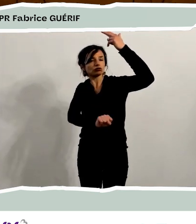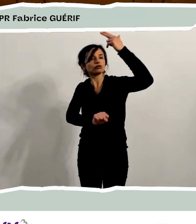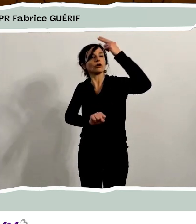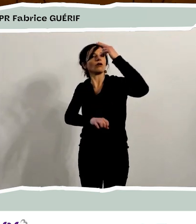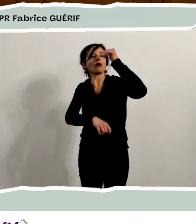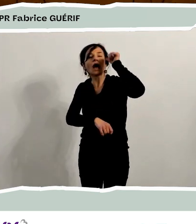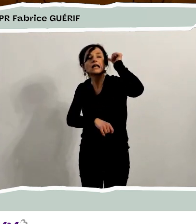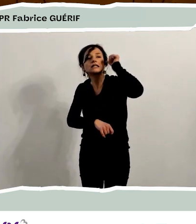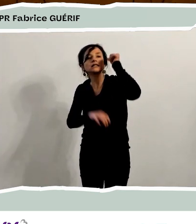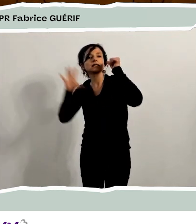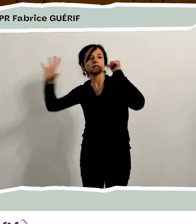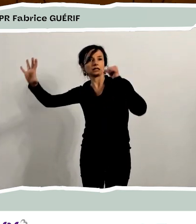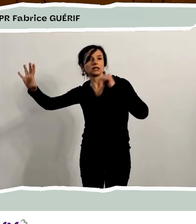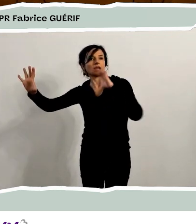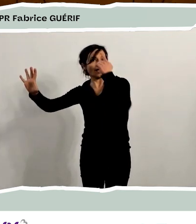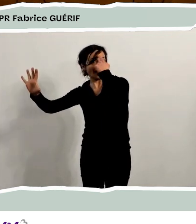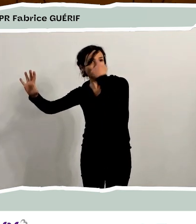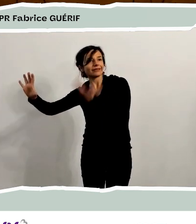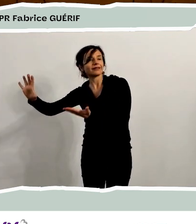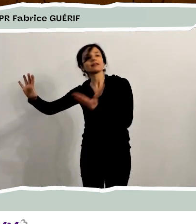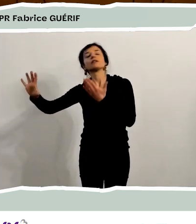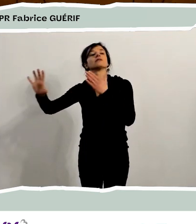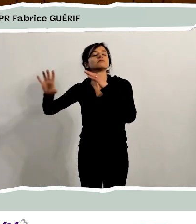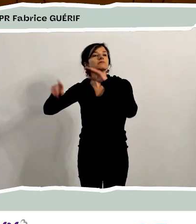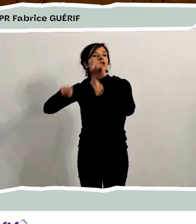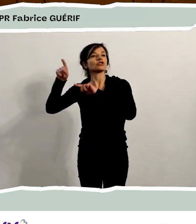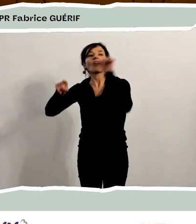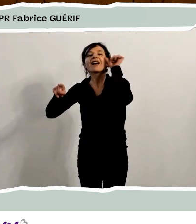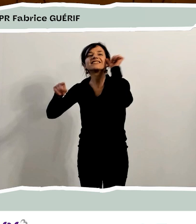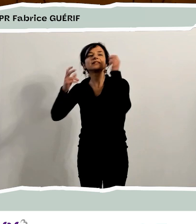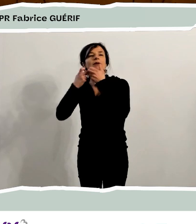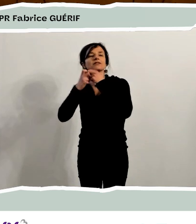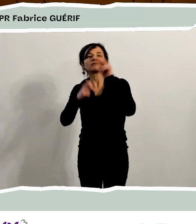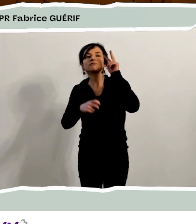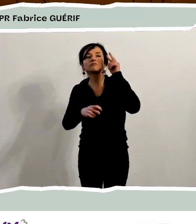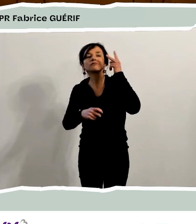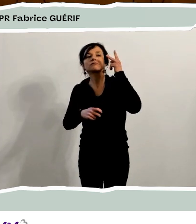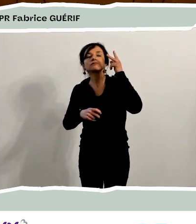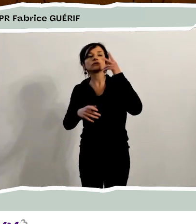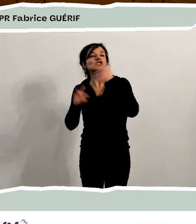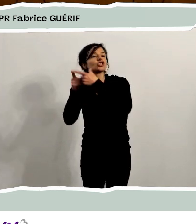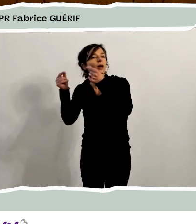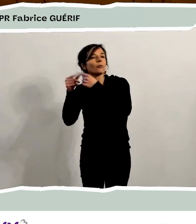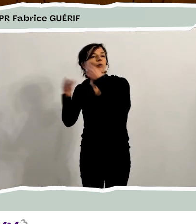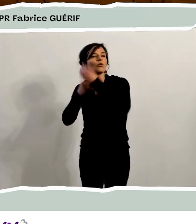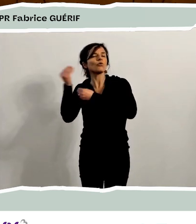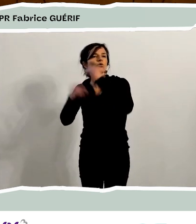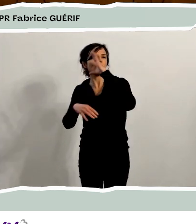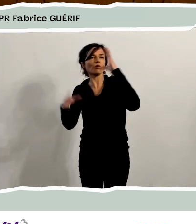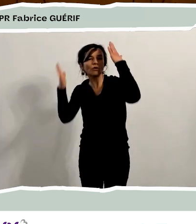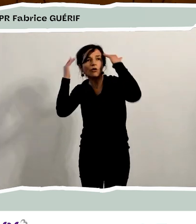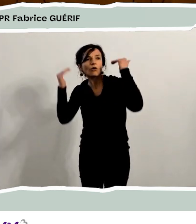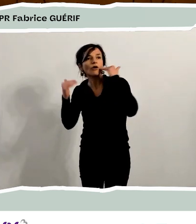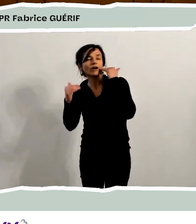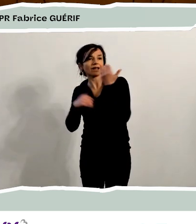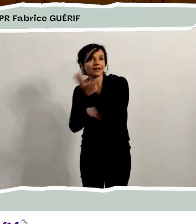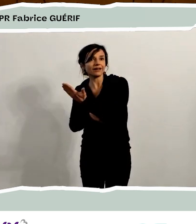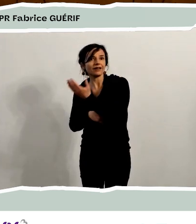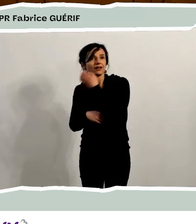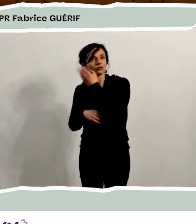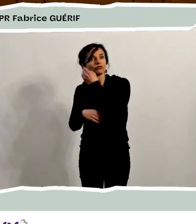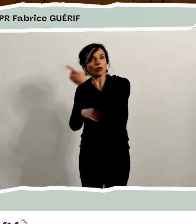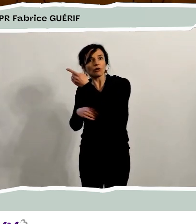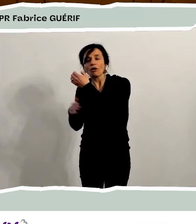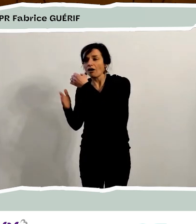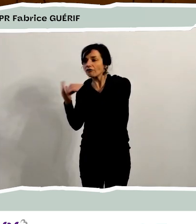l'Inde. Hein, certaines régions asiatiques, comme le Japon, la Corée, eh bien, sont très affectées. Hein, ils font très très peu